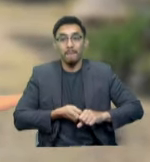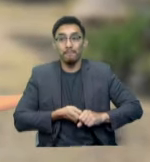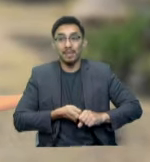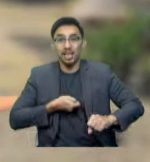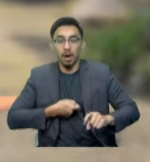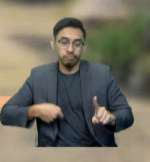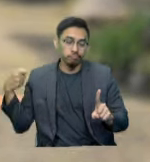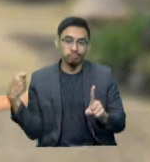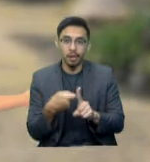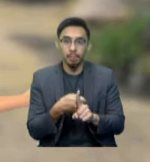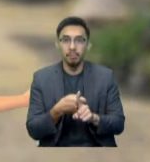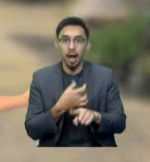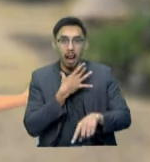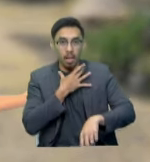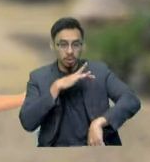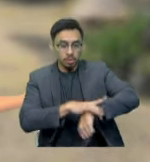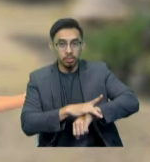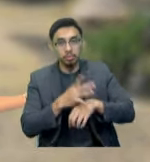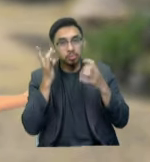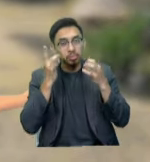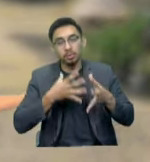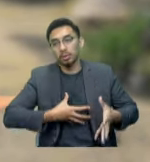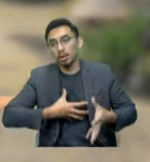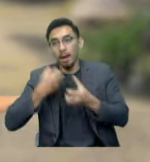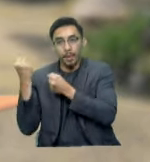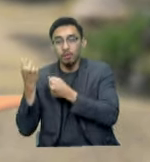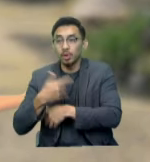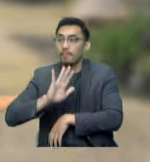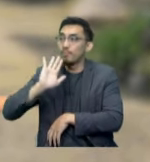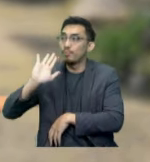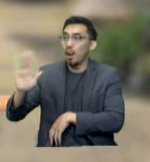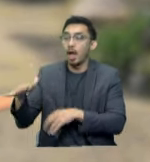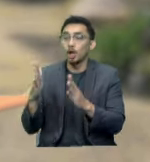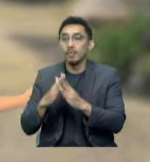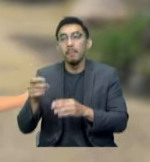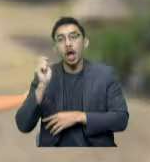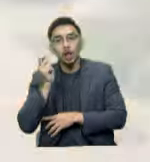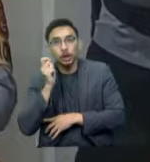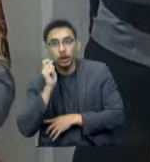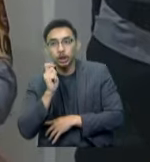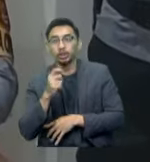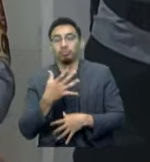ke rumah untuk mandi dan menjual perhiasan korban. Uangnya digunakan untuk membeli handphone dan keperluan anaknya.